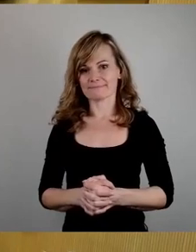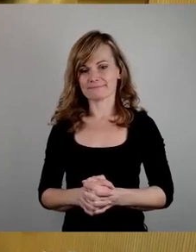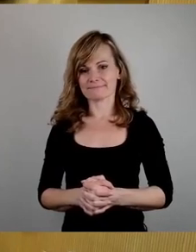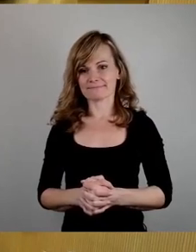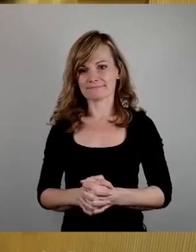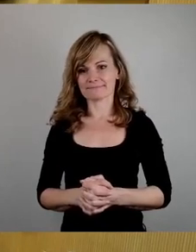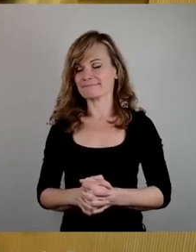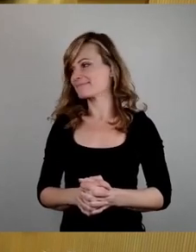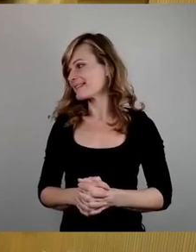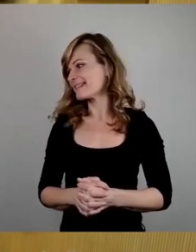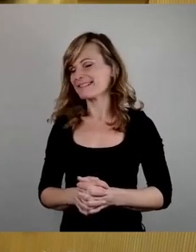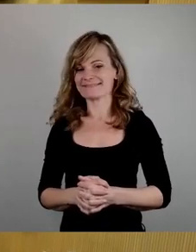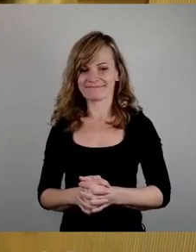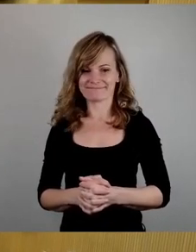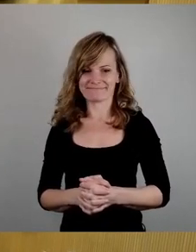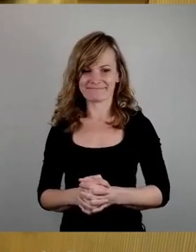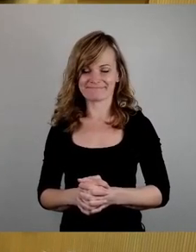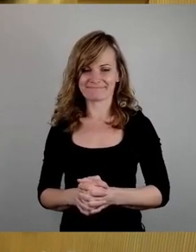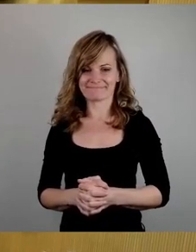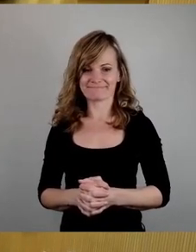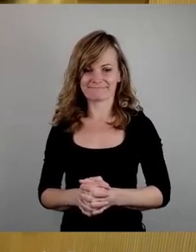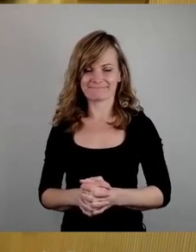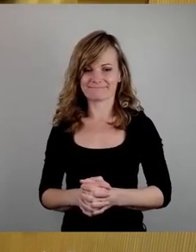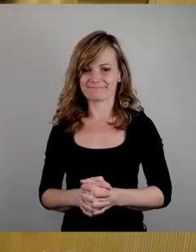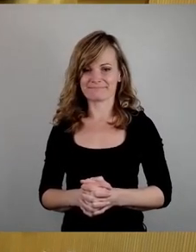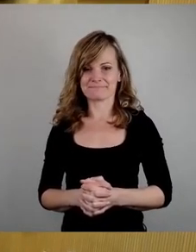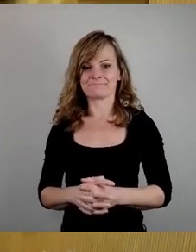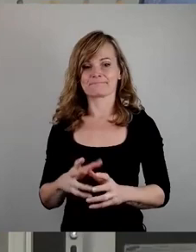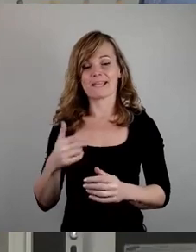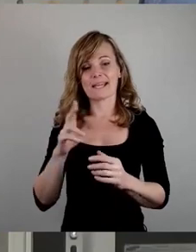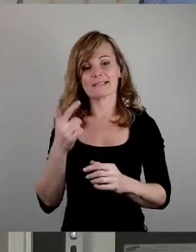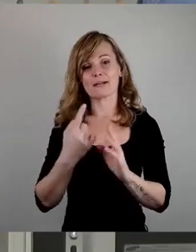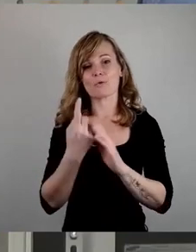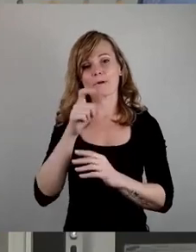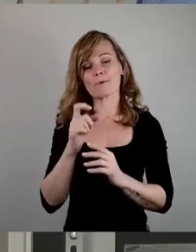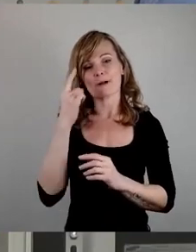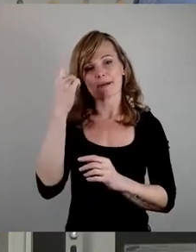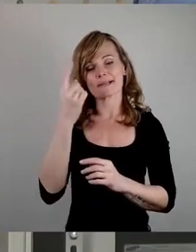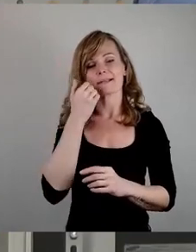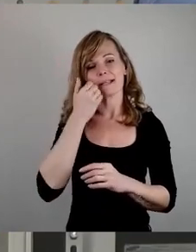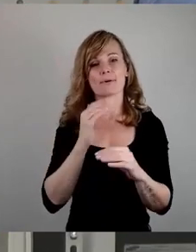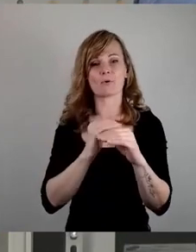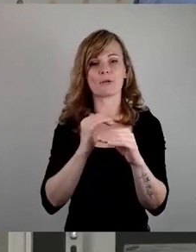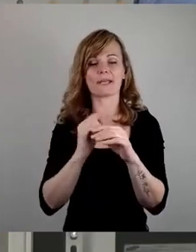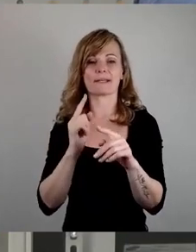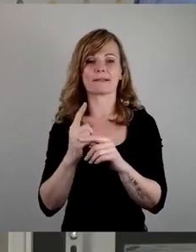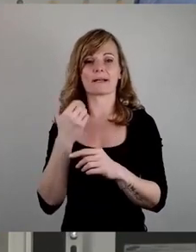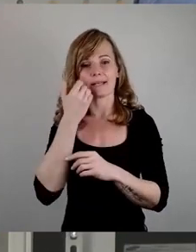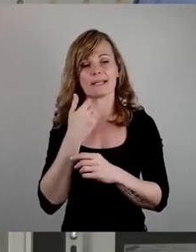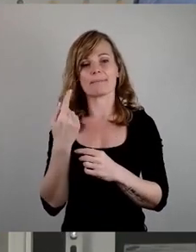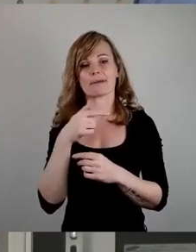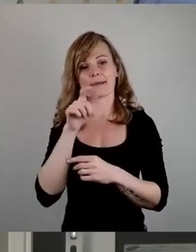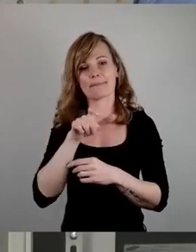Sehr geehrter Herr Oberbürgermeister, liebe Kolleginnen und Kollegen, liebe Menschen im Saal und draußen im